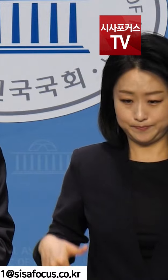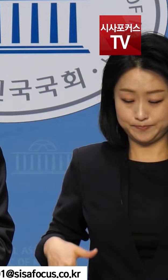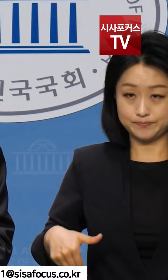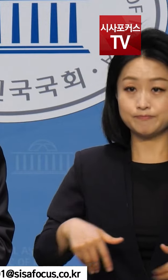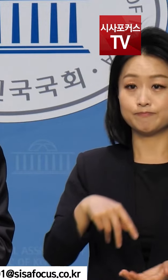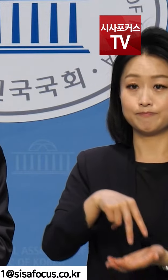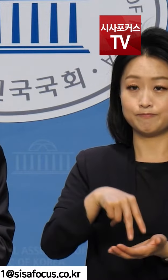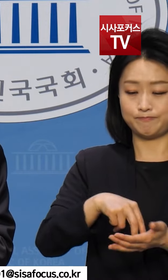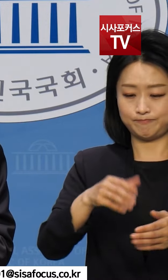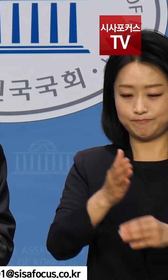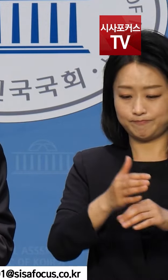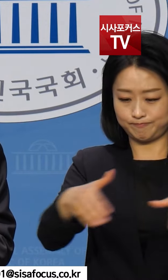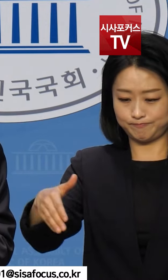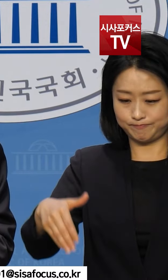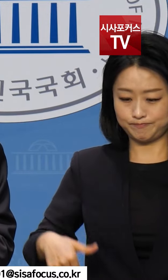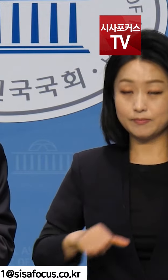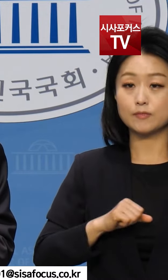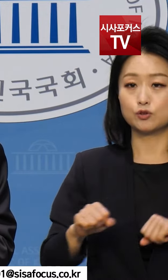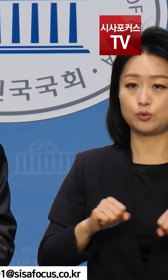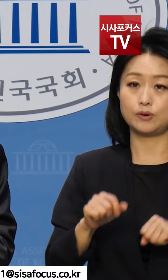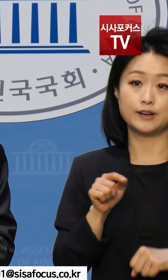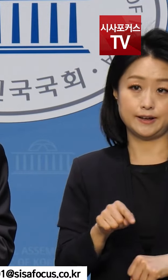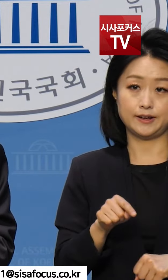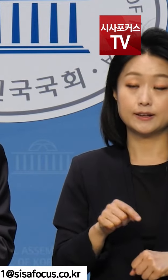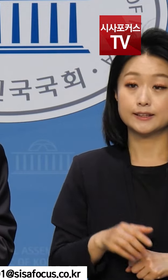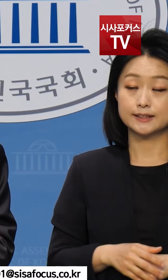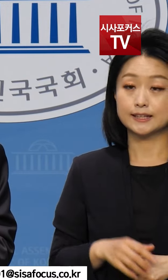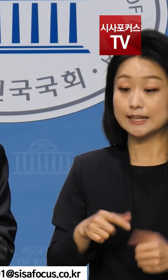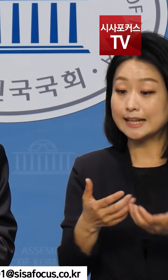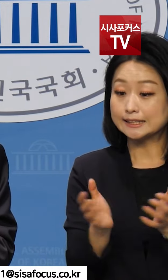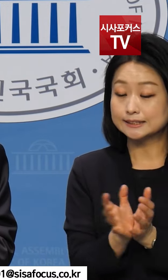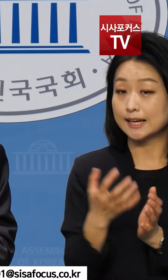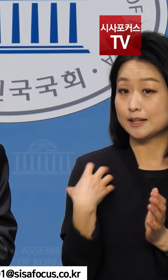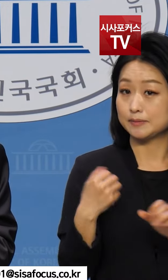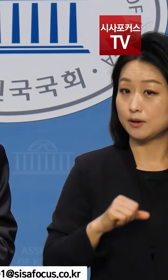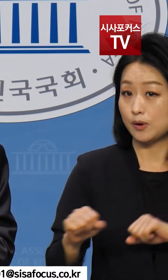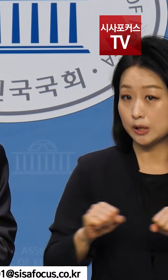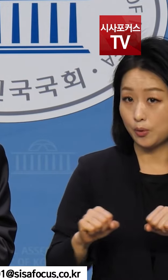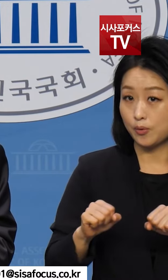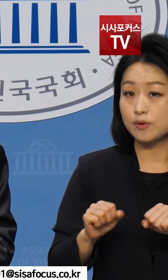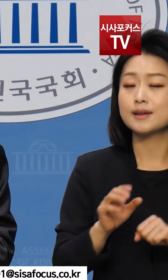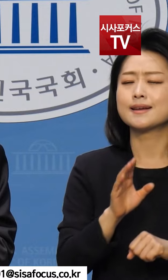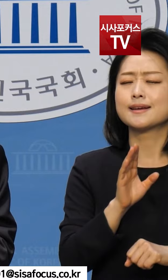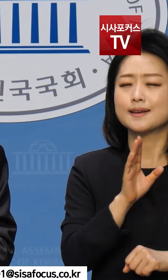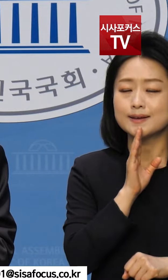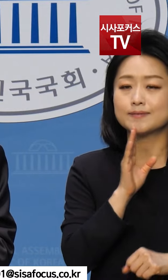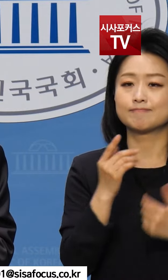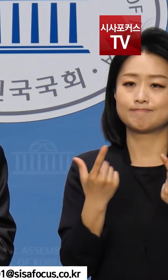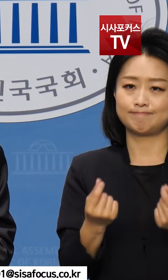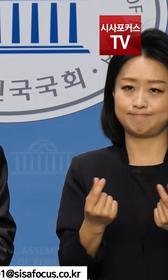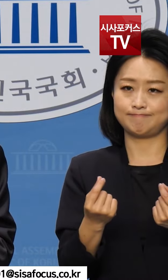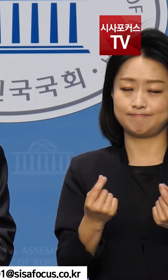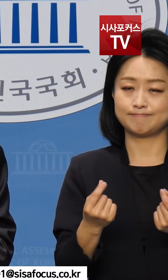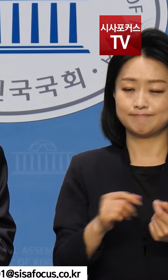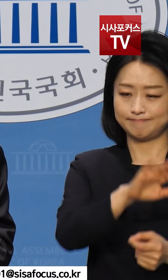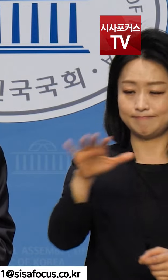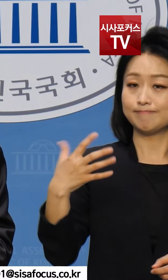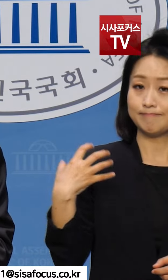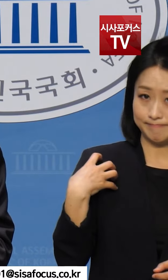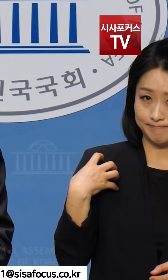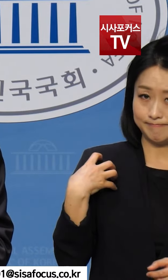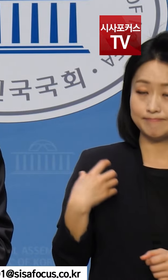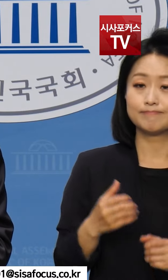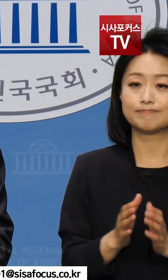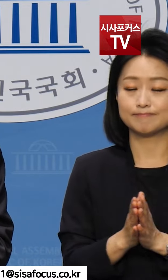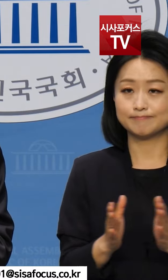운동인데 우리와 같은 단체가 이 일을 주도하는 것이 바람직하겠다고 생각해서 나서게